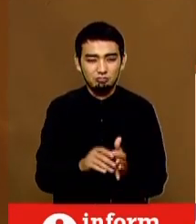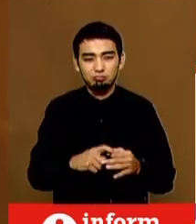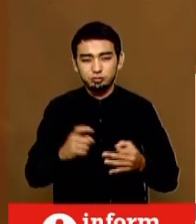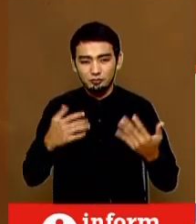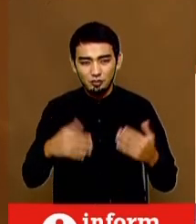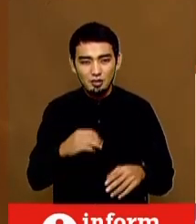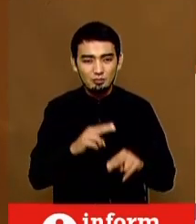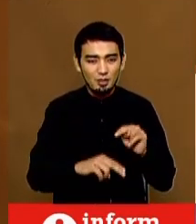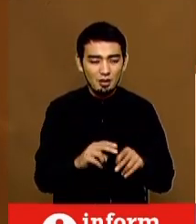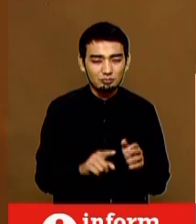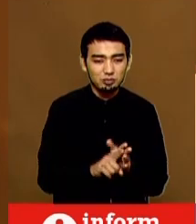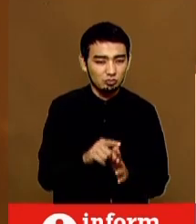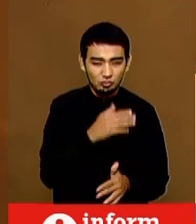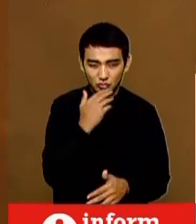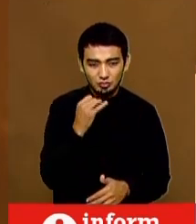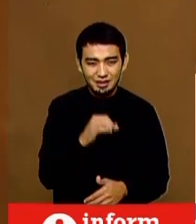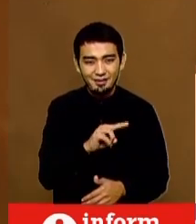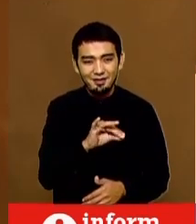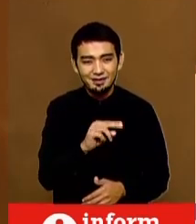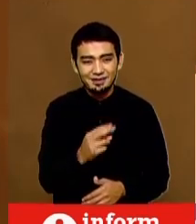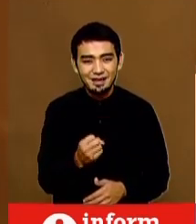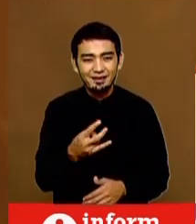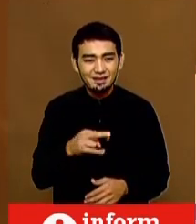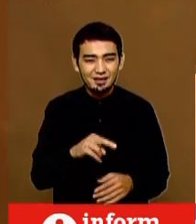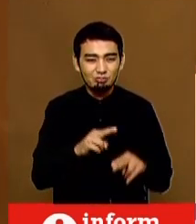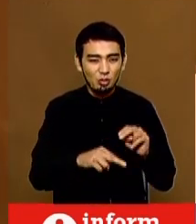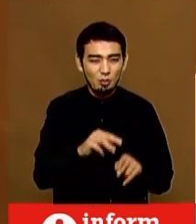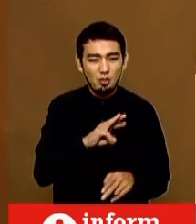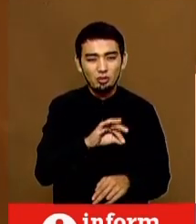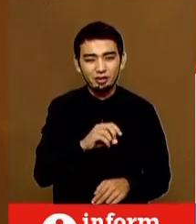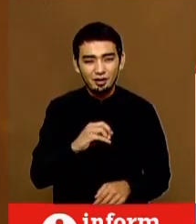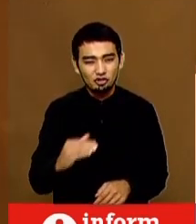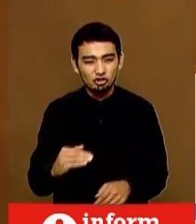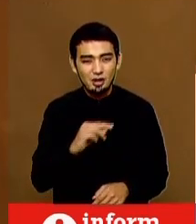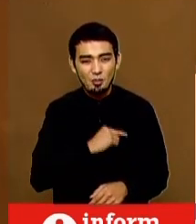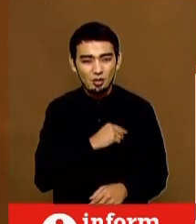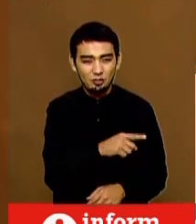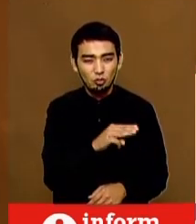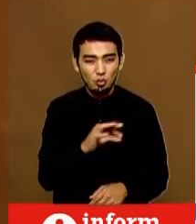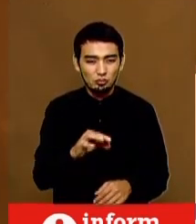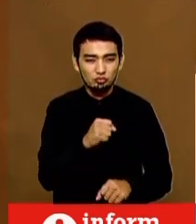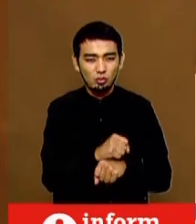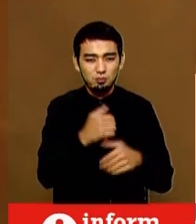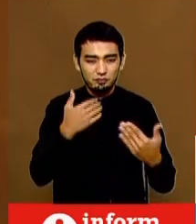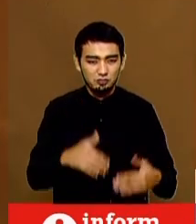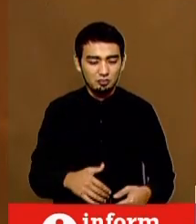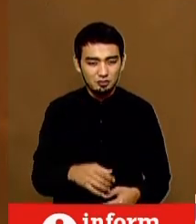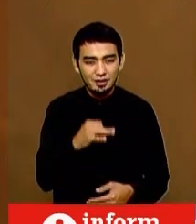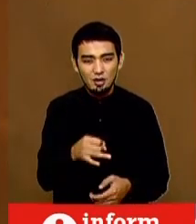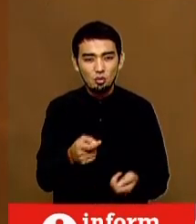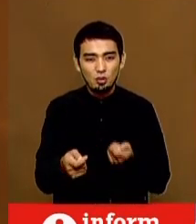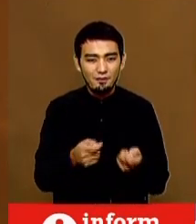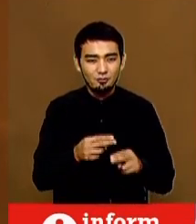не осуществляется. Действие лицензии на выполнение строительно-монтажных работ данного ТО прекращено. В отношении